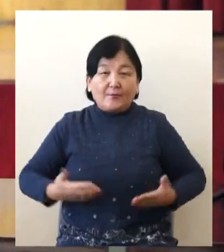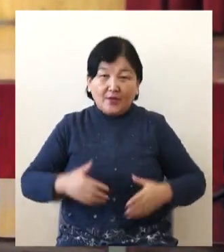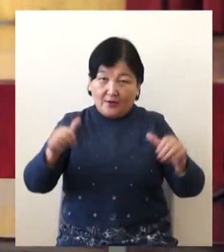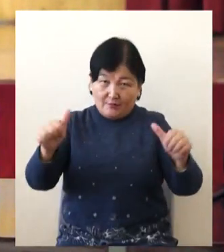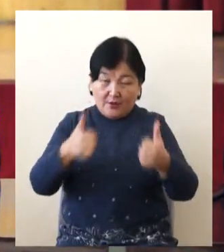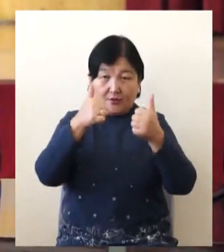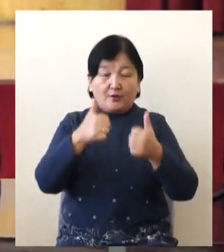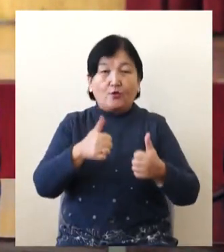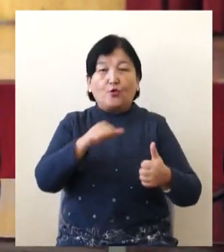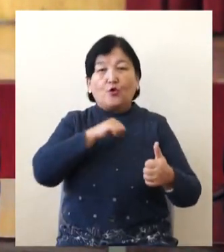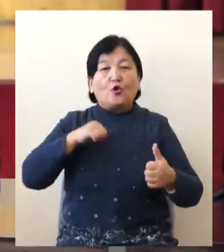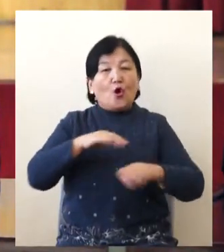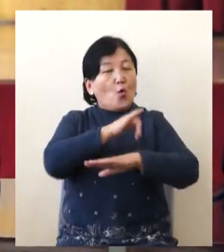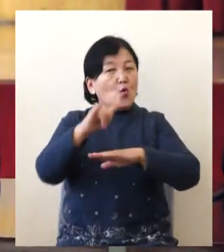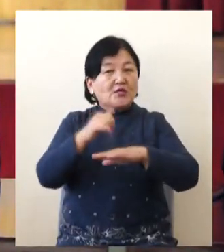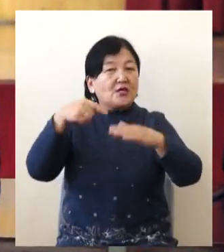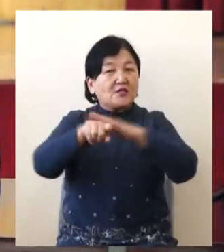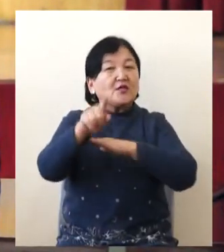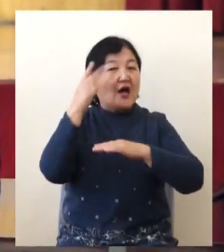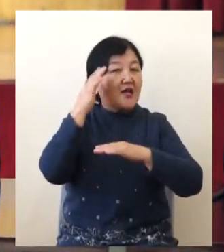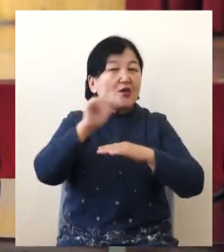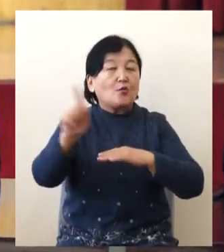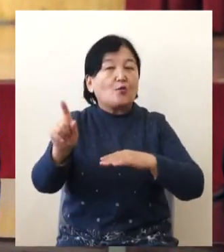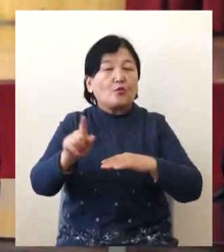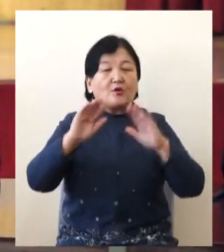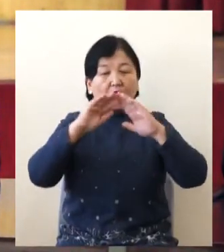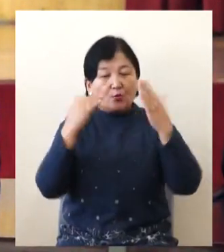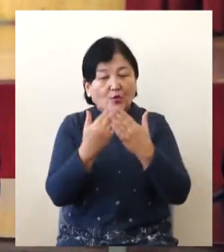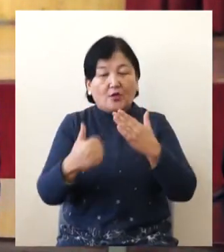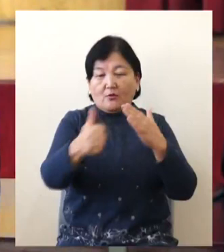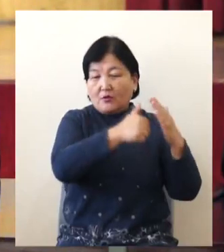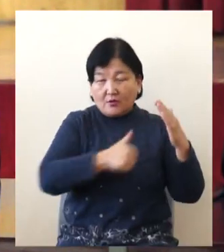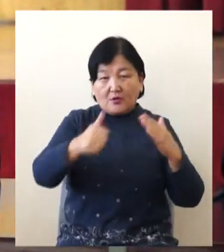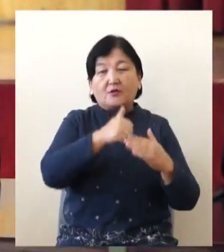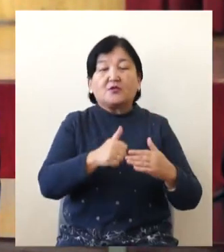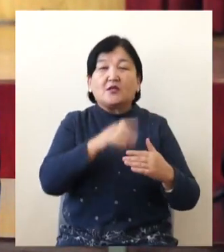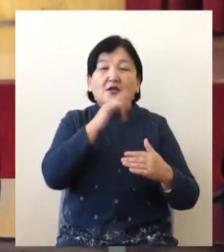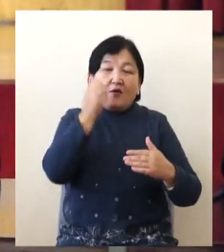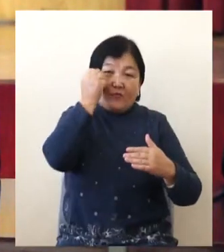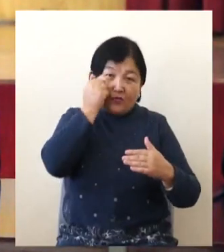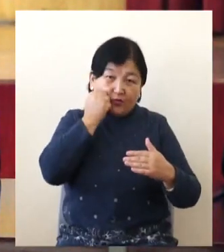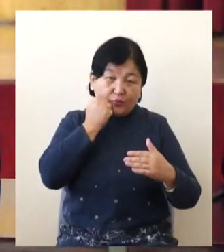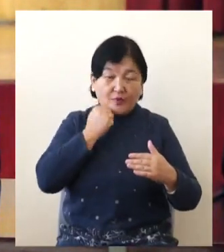орноосо дөрвөж зүхтдэг үе гэр бүлээрээ элэг бүтэн амьдарч урт удаан насалдаг байна.